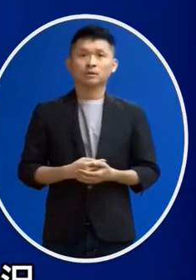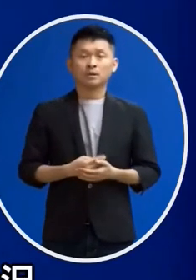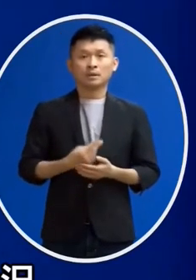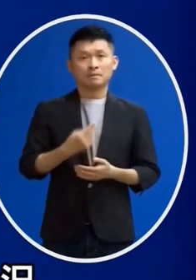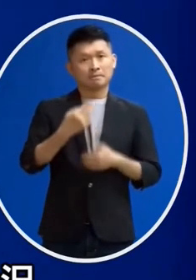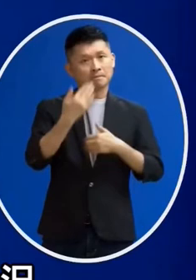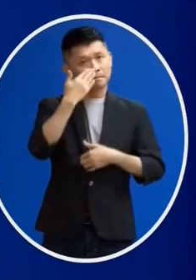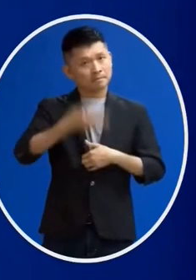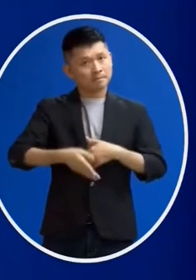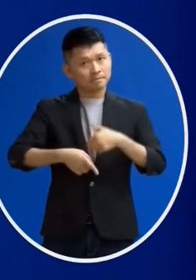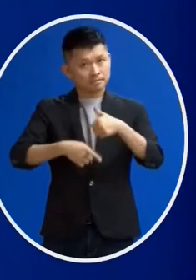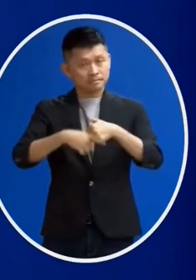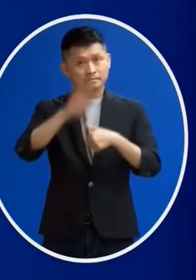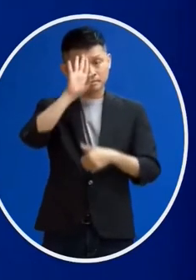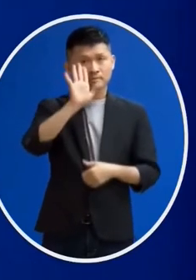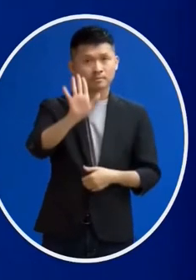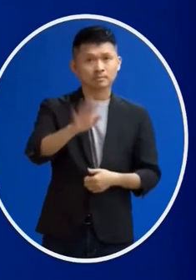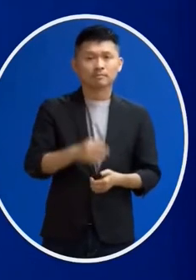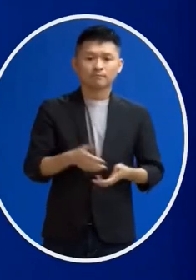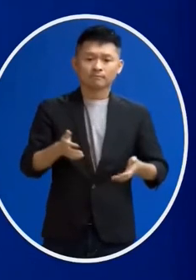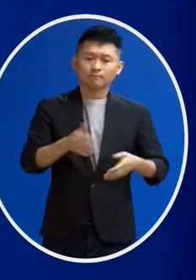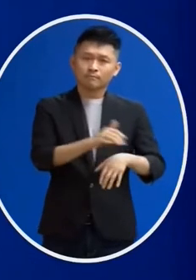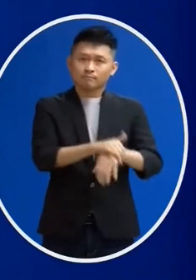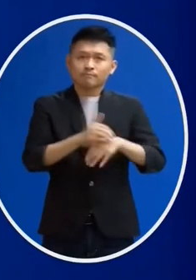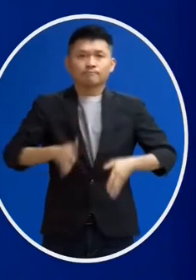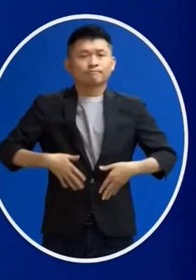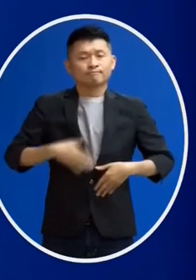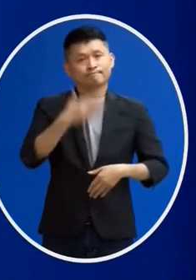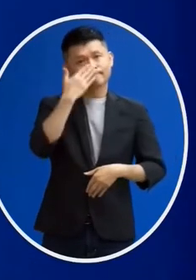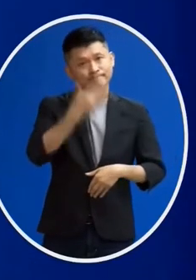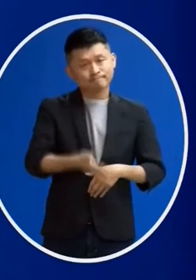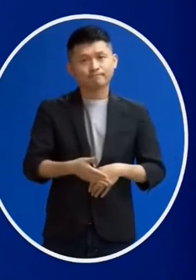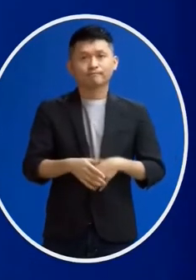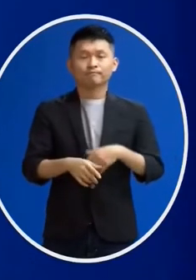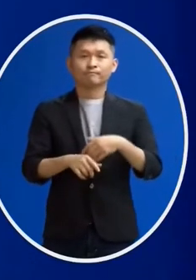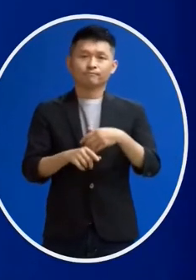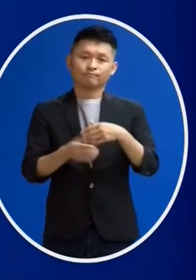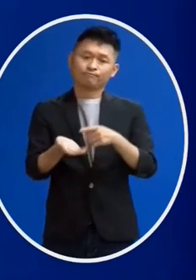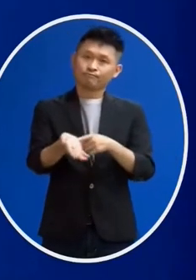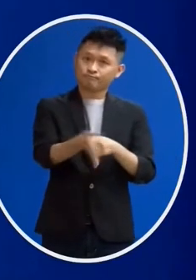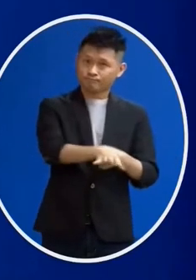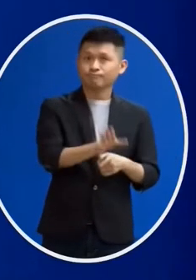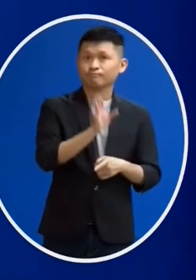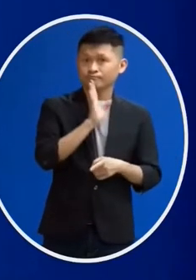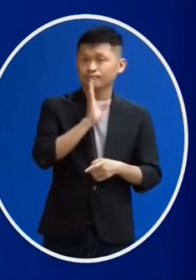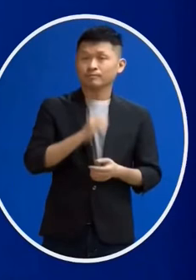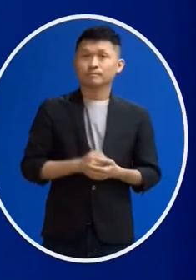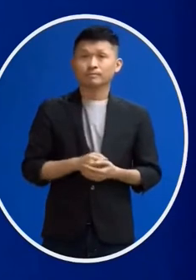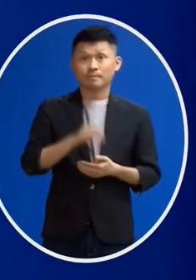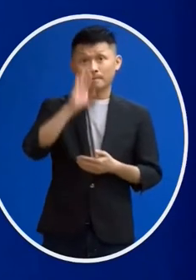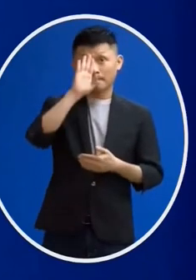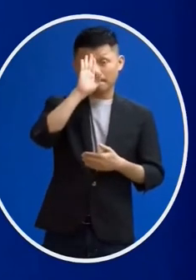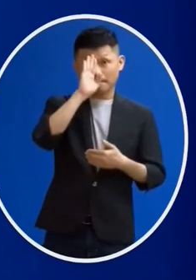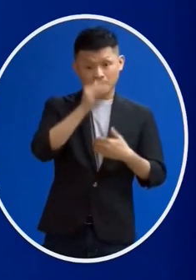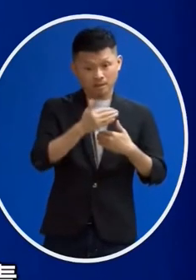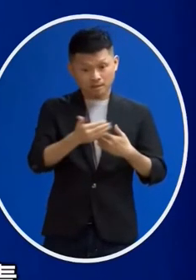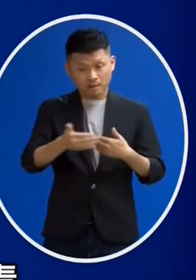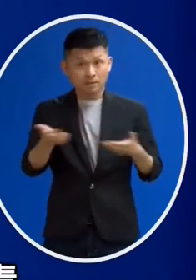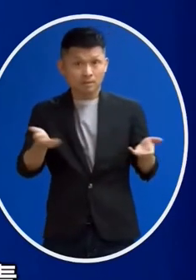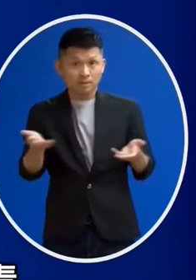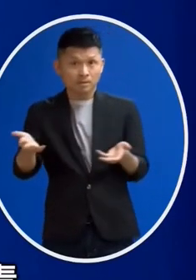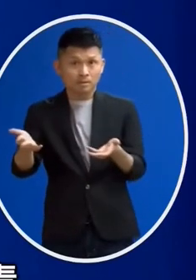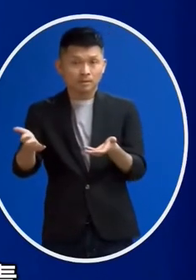症的一个状况，经过急救无效呢在6月2号的时候不幸过世。那整个这个病程的这个诊断呢